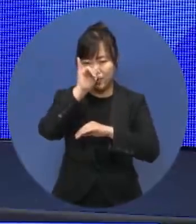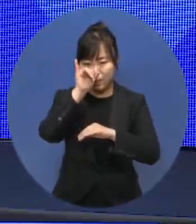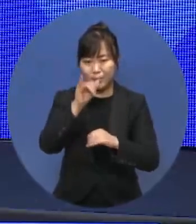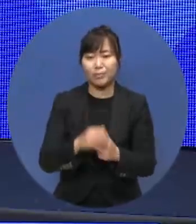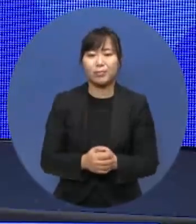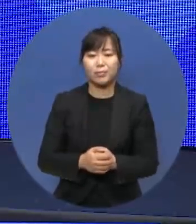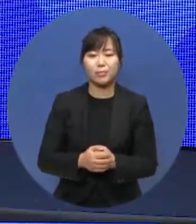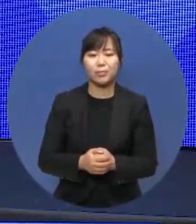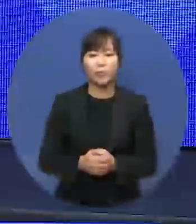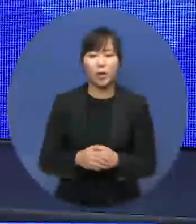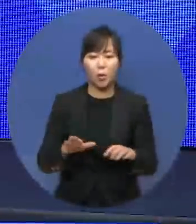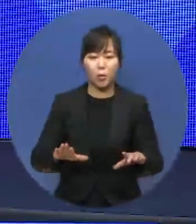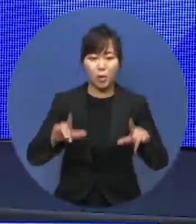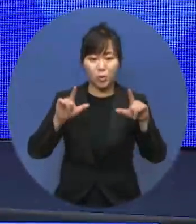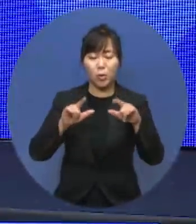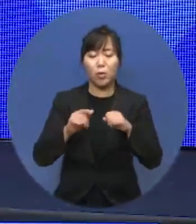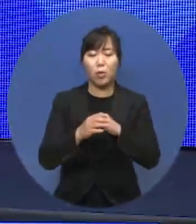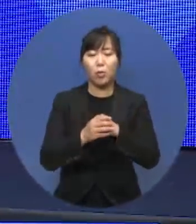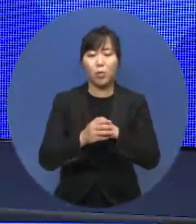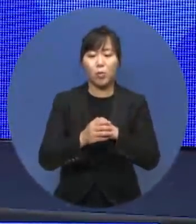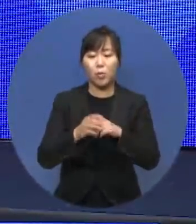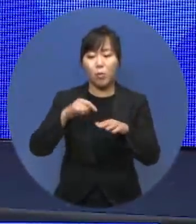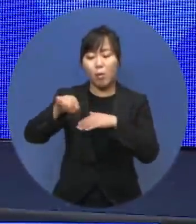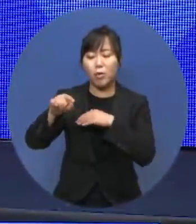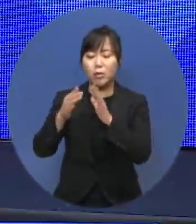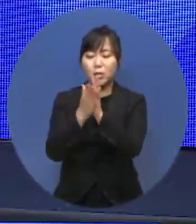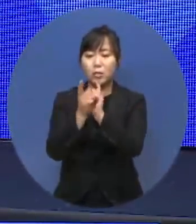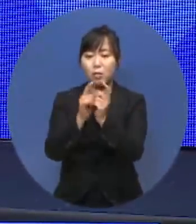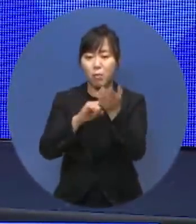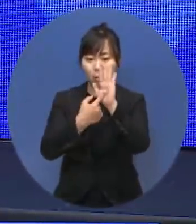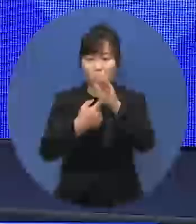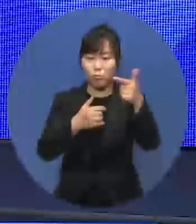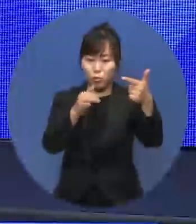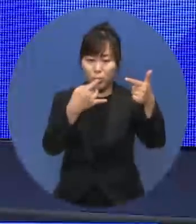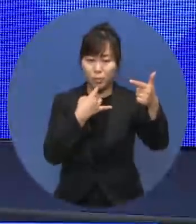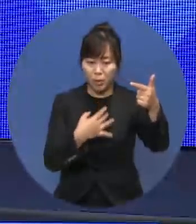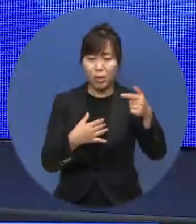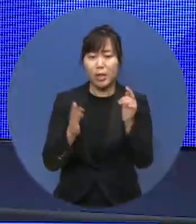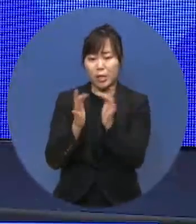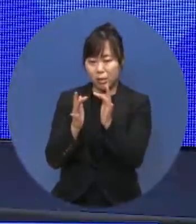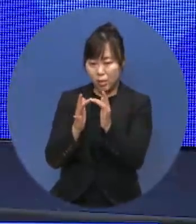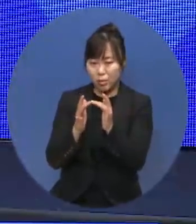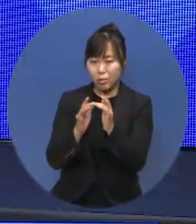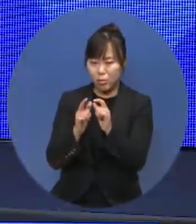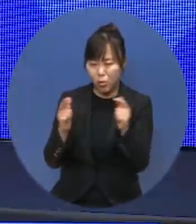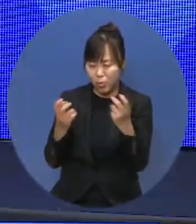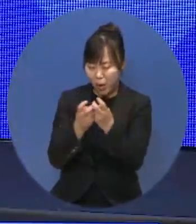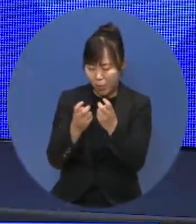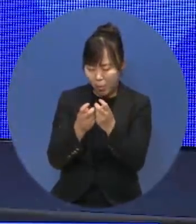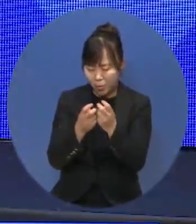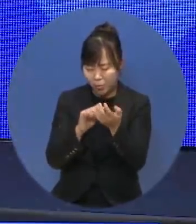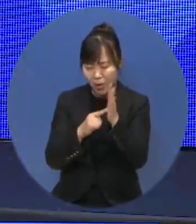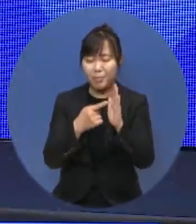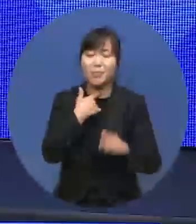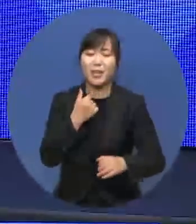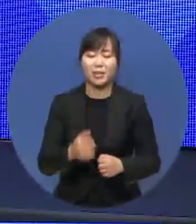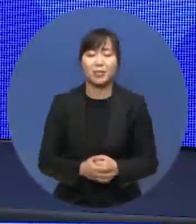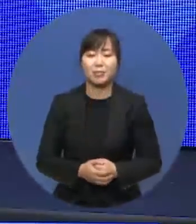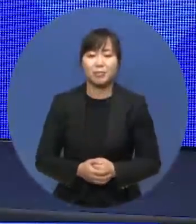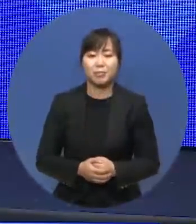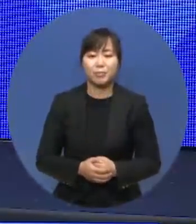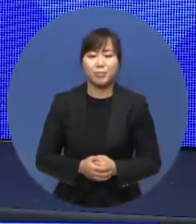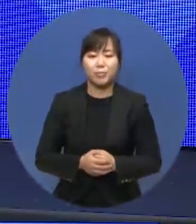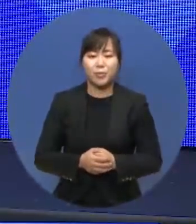올 한해도 이제 오프라인 공연 6번밖에 하지 못했지만 온라인상의 공연을 수가지 방법을 통해서 진행을 했었거든요. 근데